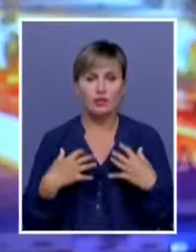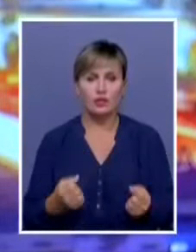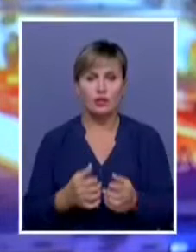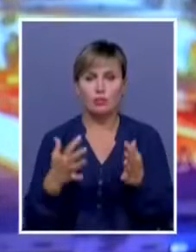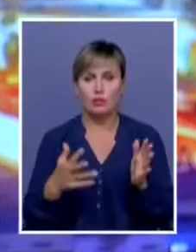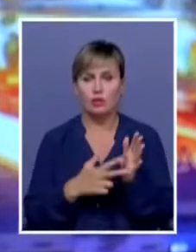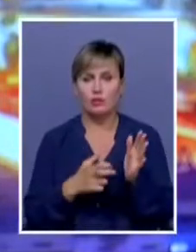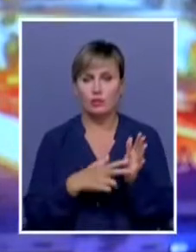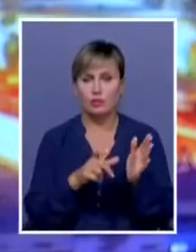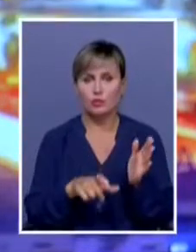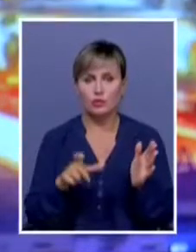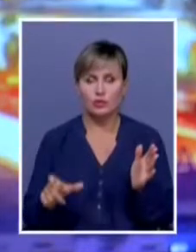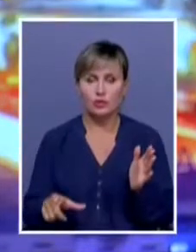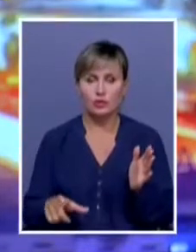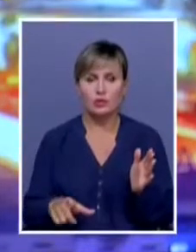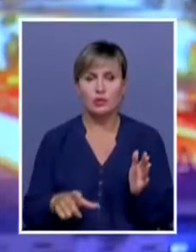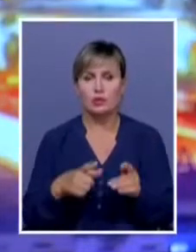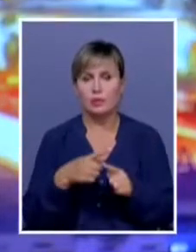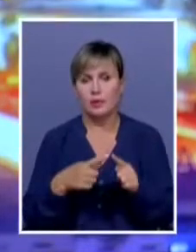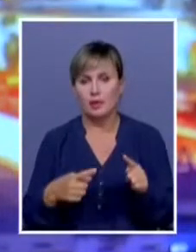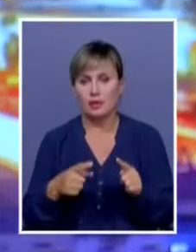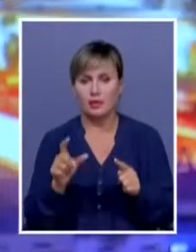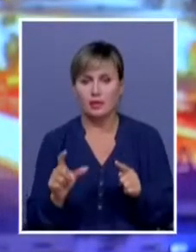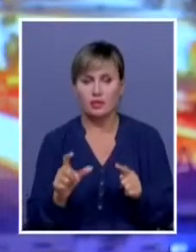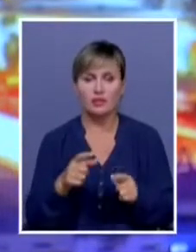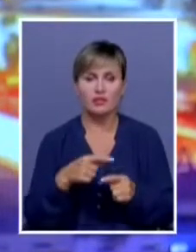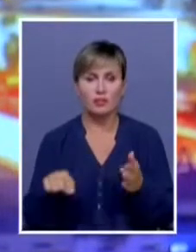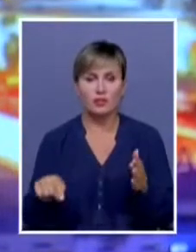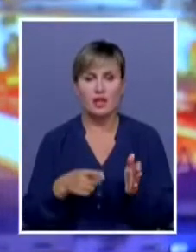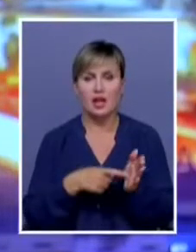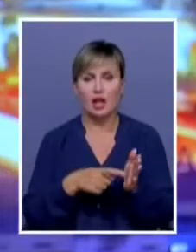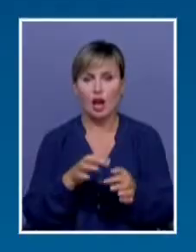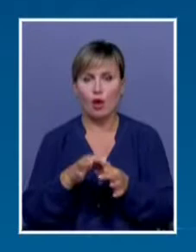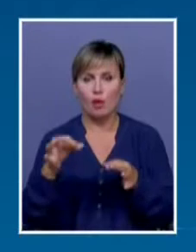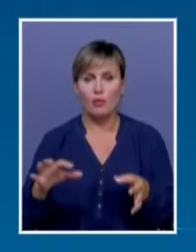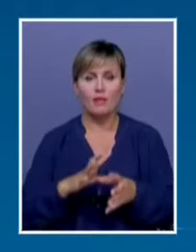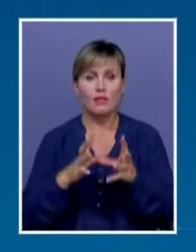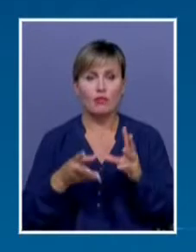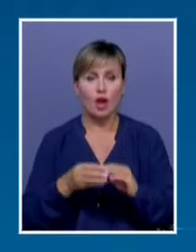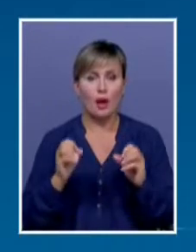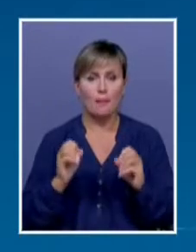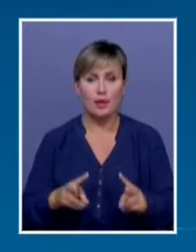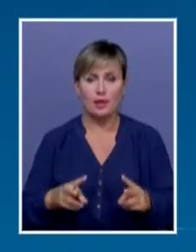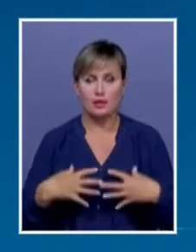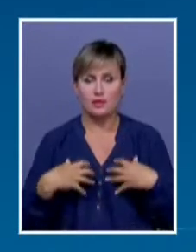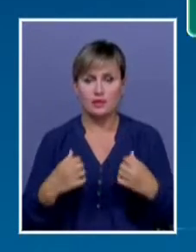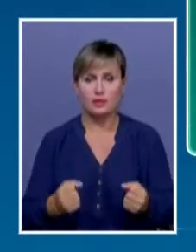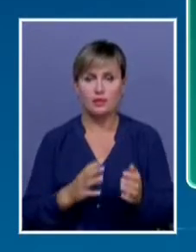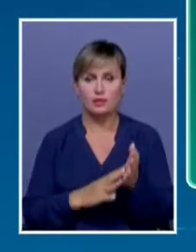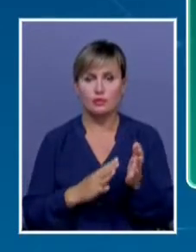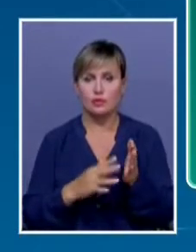800 казахстанцев. Треть из них выписались из клиник Карагандинской области. Всего от опасного недуга оправились